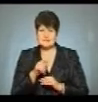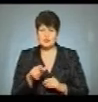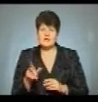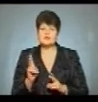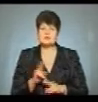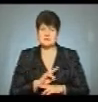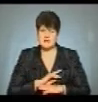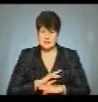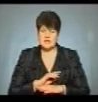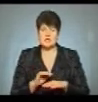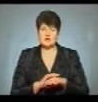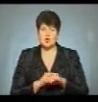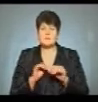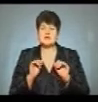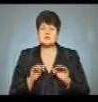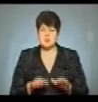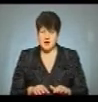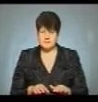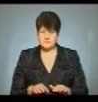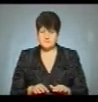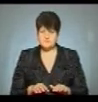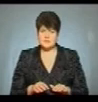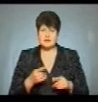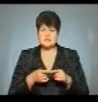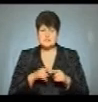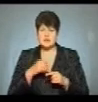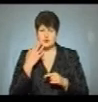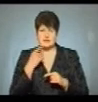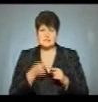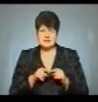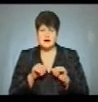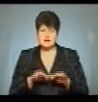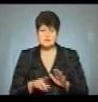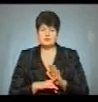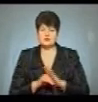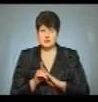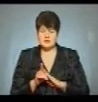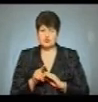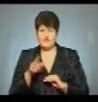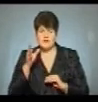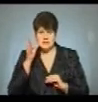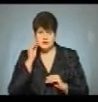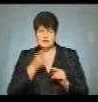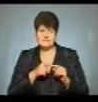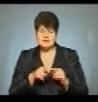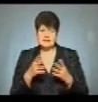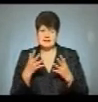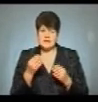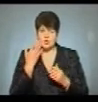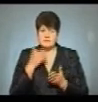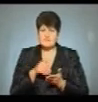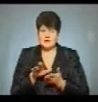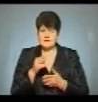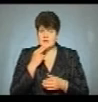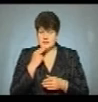загинули. І добра справа засадничо, коли ця акція розпочиналася лише, то вважали, що в цей день, коли ми відмовляємось від їжі,